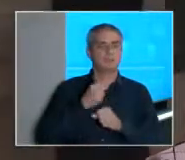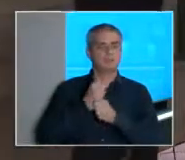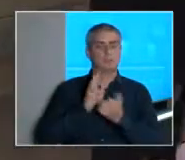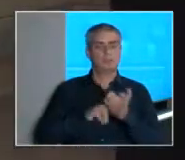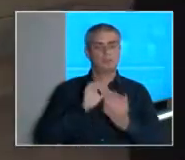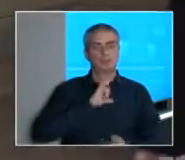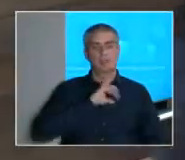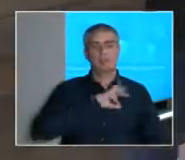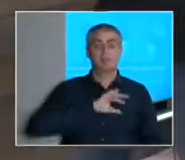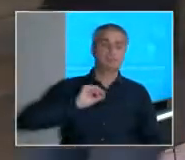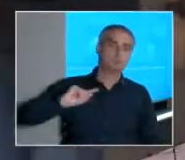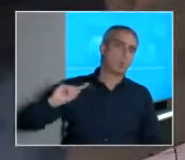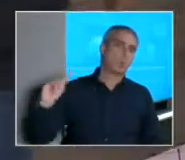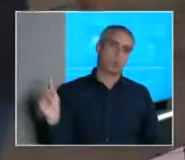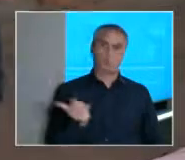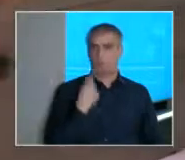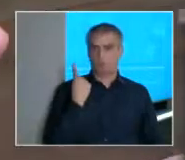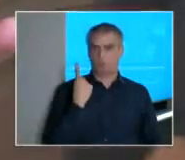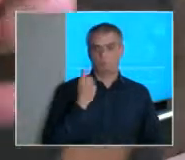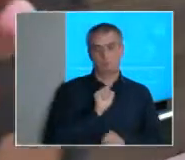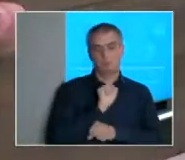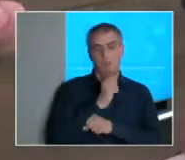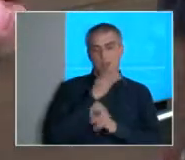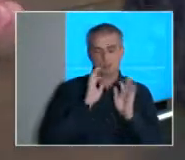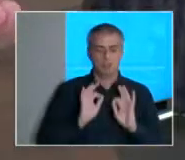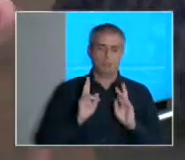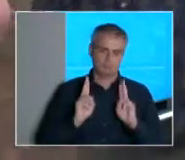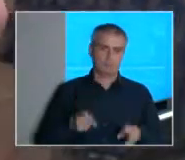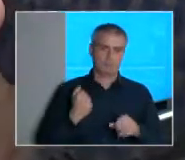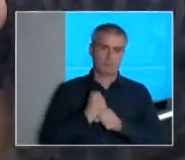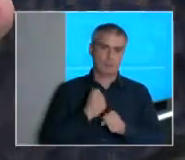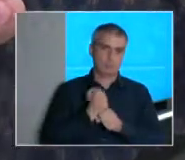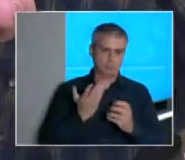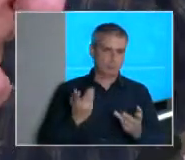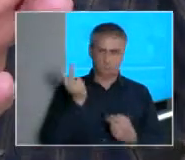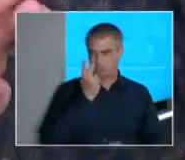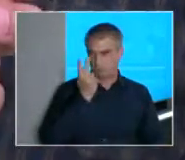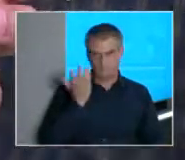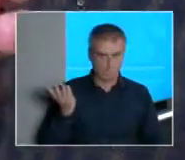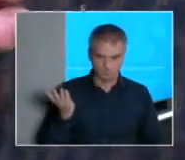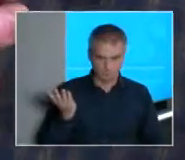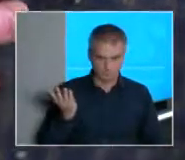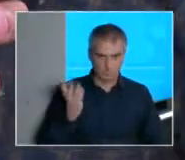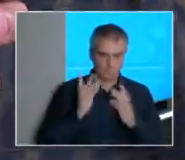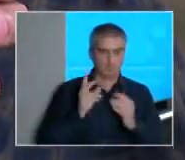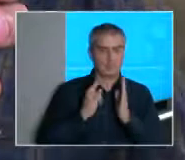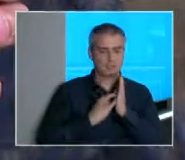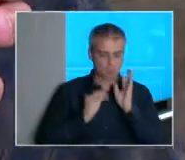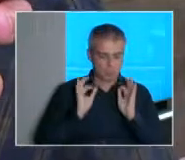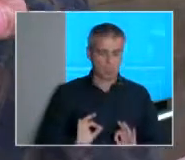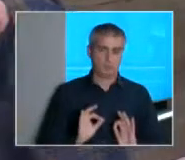נכון של האינטרסים של כל הצדדים, במחאה לגיטימית שניתן גם לבצע אותה, כמובן, בדרכים